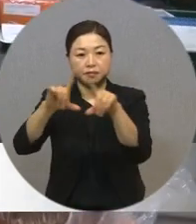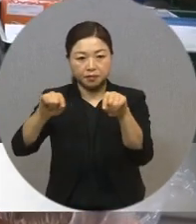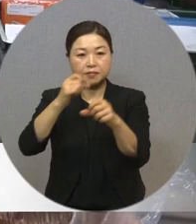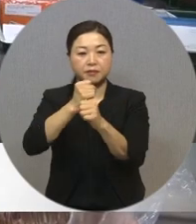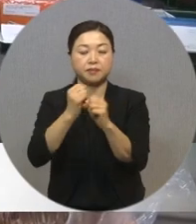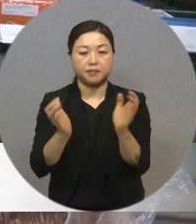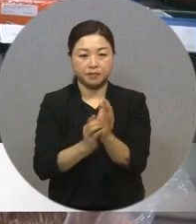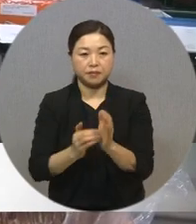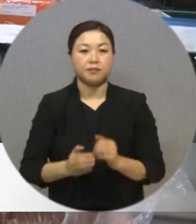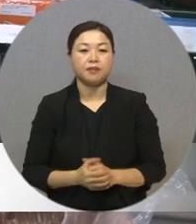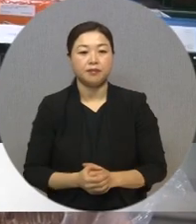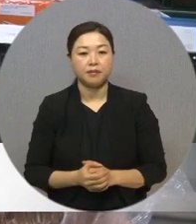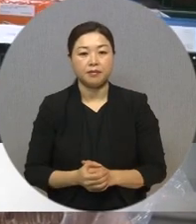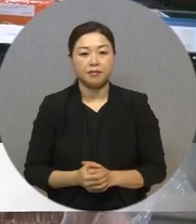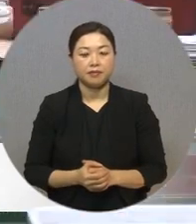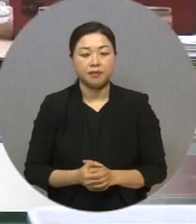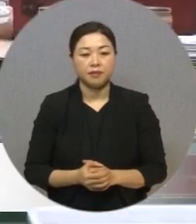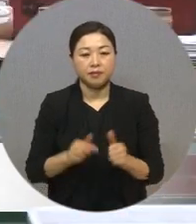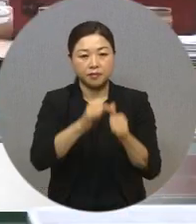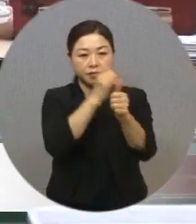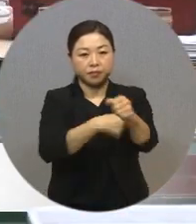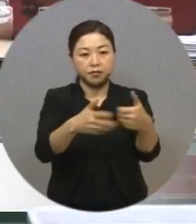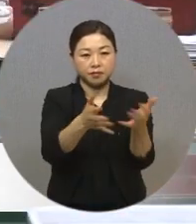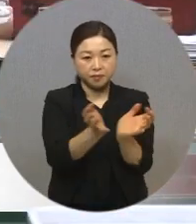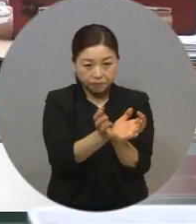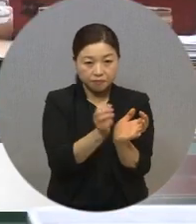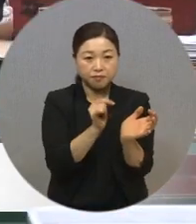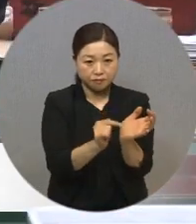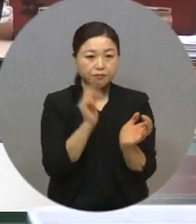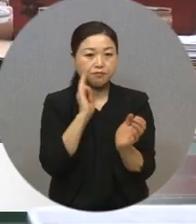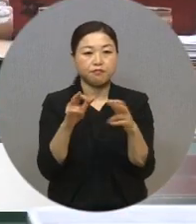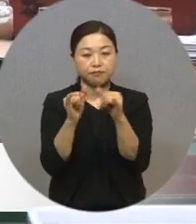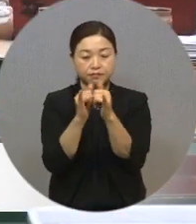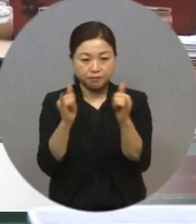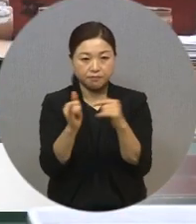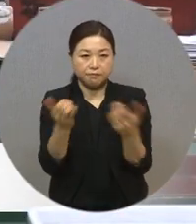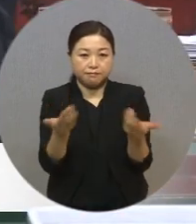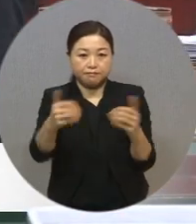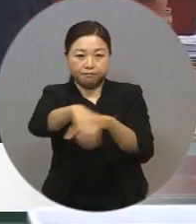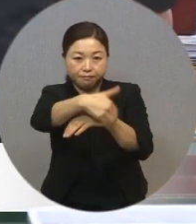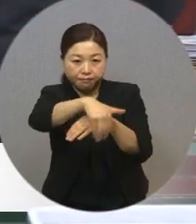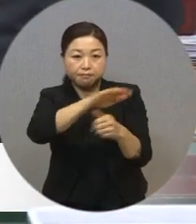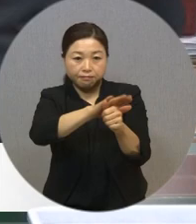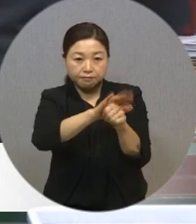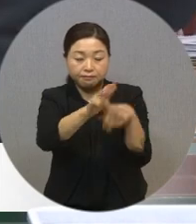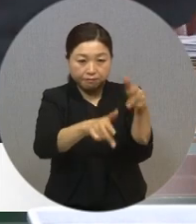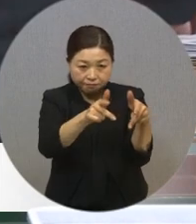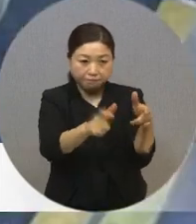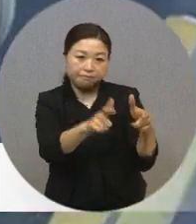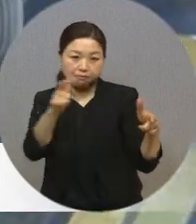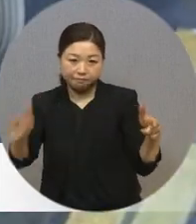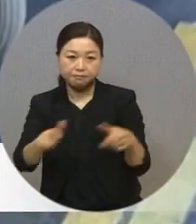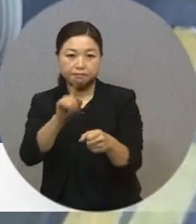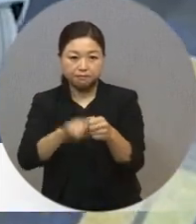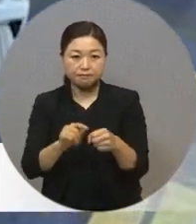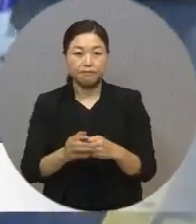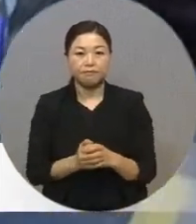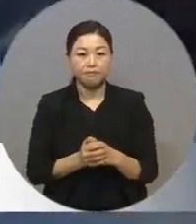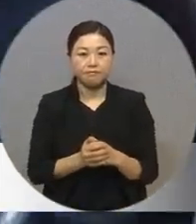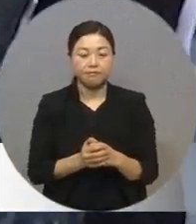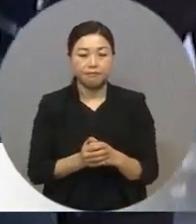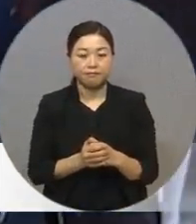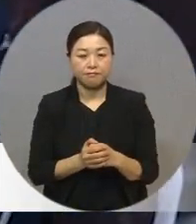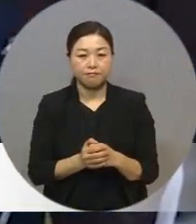출시했습니다. 이는 고용노동부의 중증장애인 근로자 출퇴근 비용 지원 사업 확대에 따라 기존